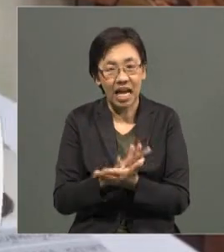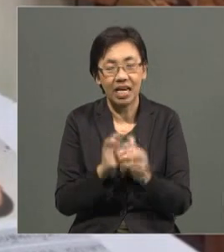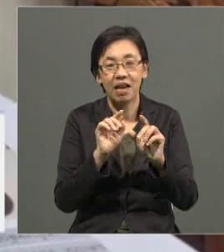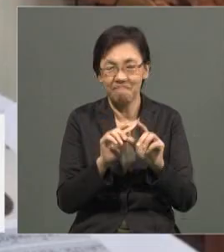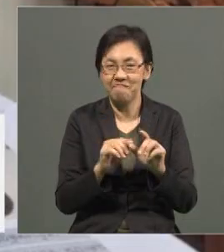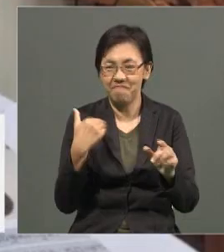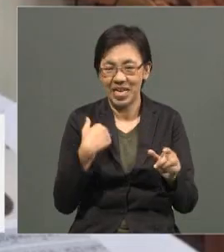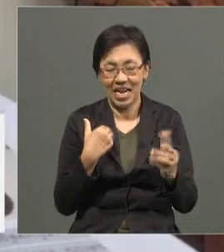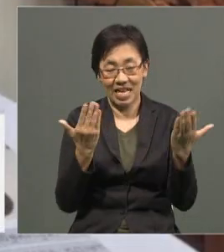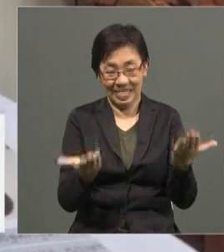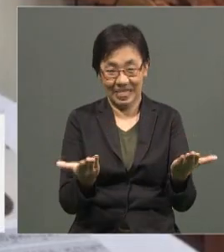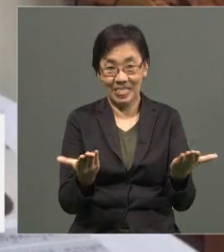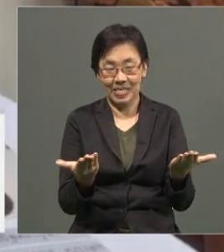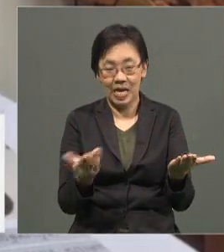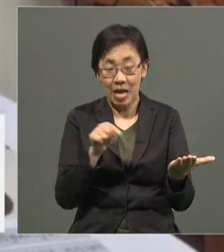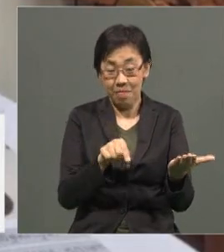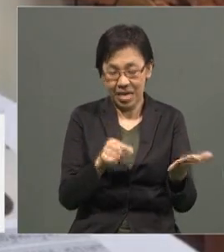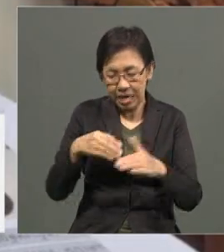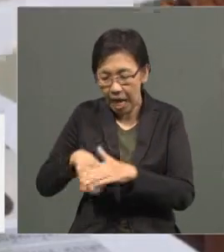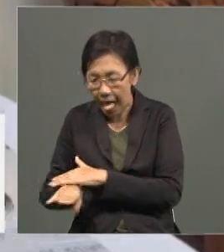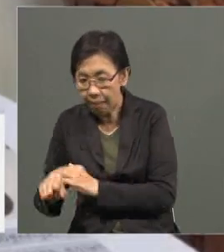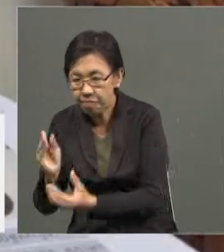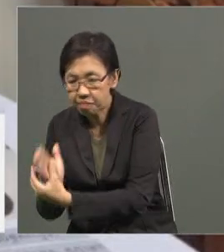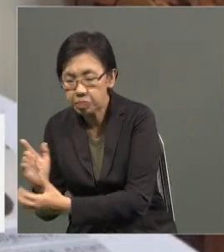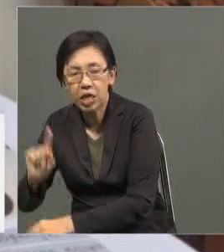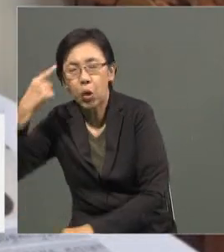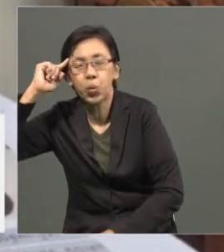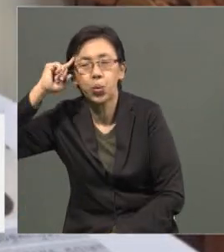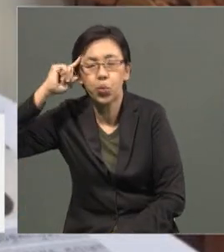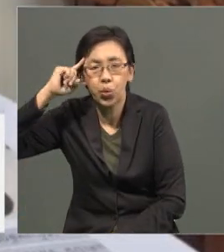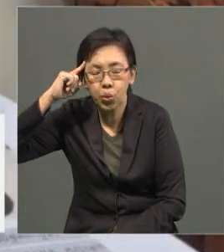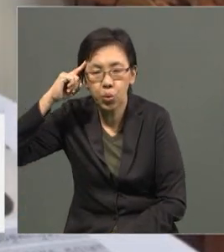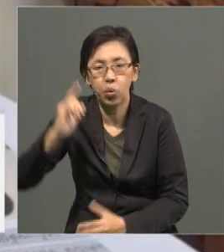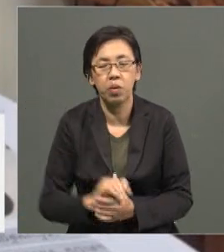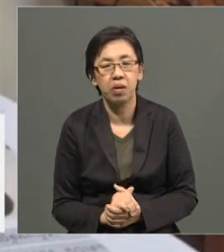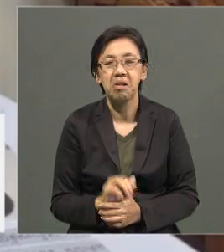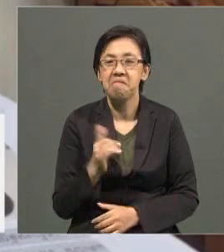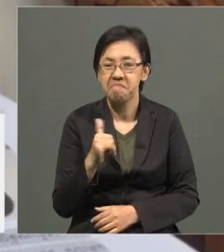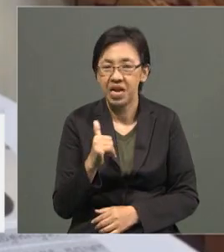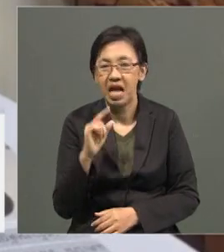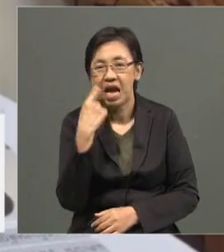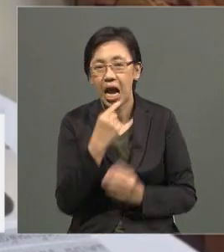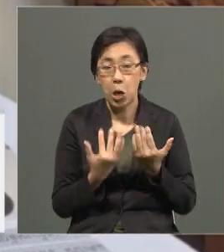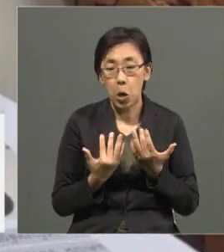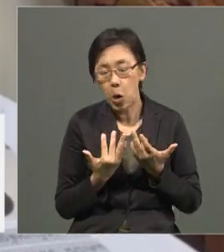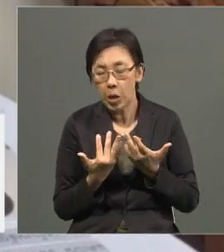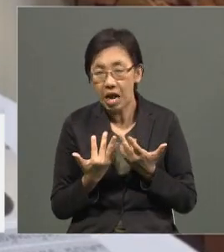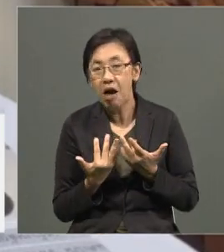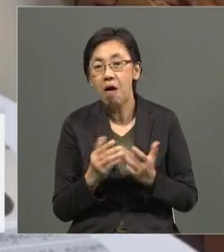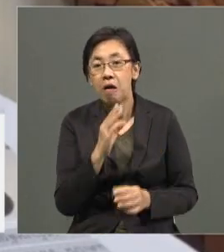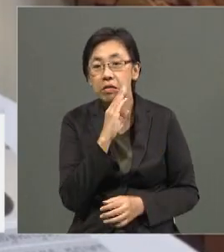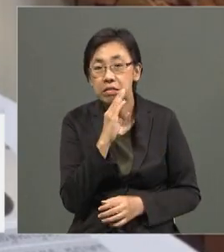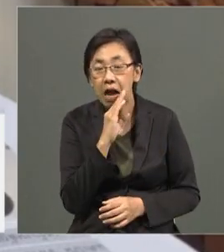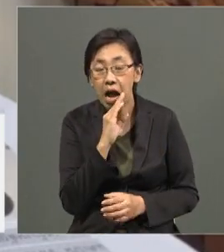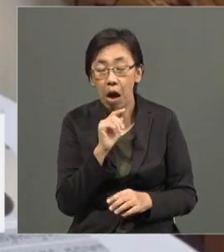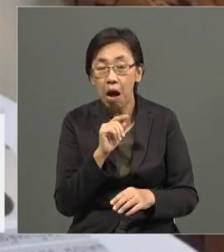1.5ที่ถูกซุกซ่อนไว้ที่ใดที่ 1ซึ่งไม่แน่ว่าจะมีใครรอจังหวัดเปิดพินัยกรรมเมื่อถึงเวลา